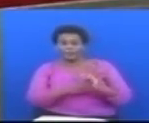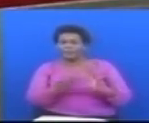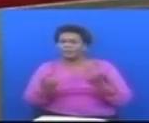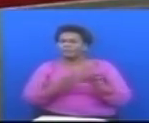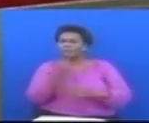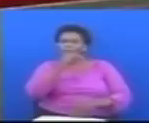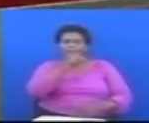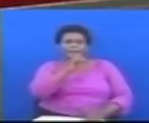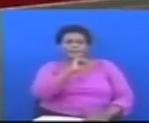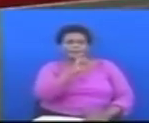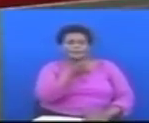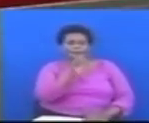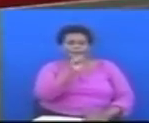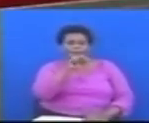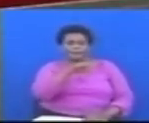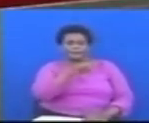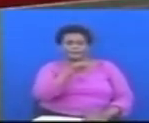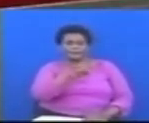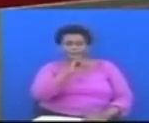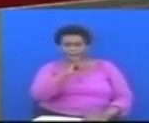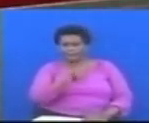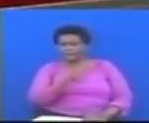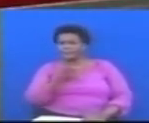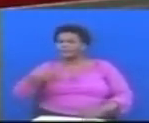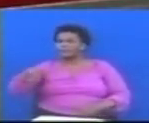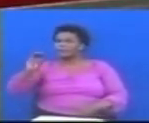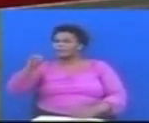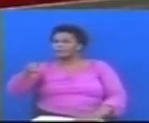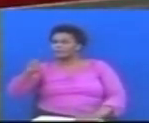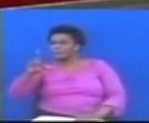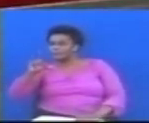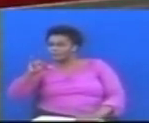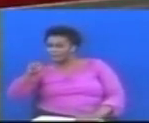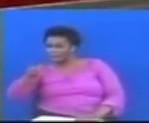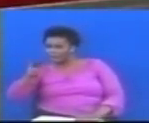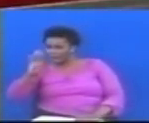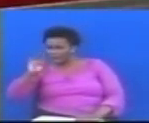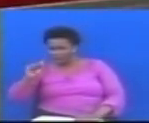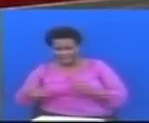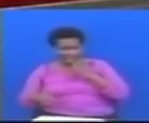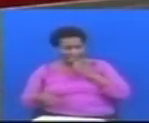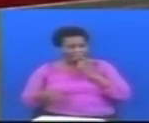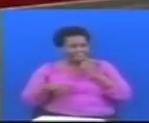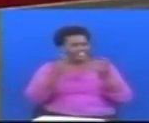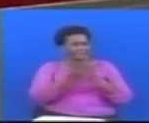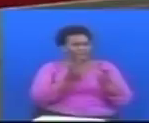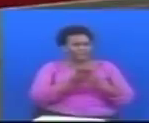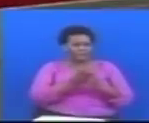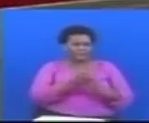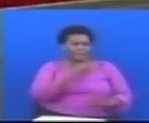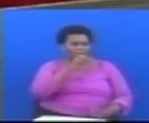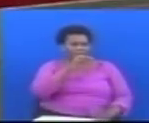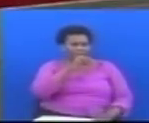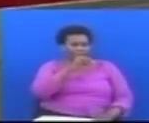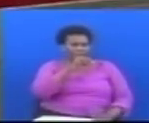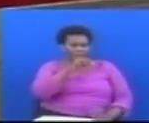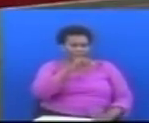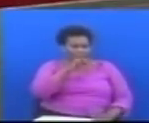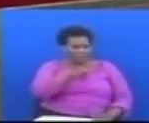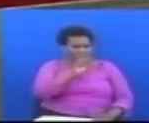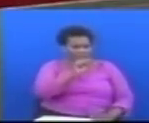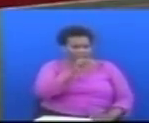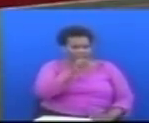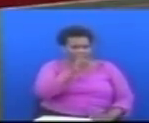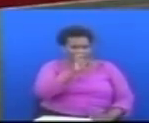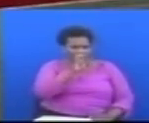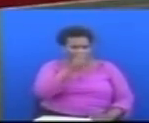ya kutoka Mlimba kuja Madeke nayo tumeweka kwenye mpango ili kwamba sasa mnyororo mzima wa usafiri ukitoka katika eneo hili la